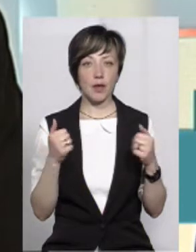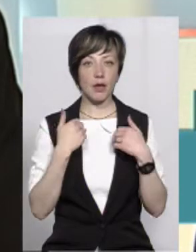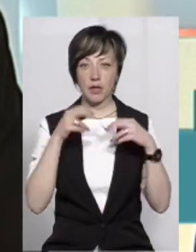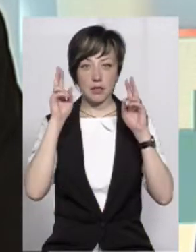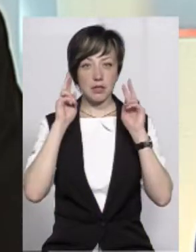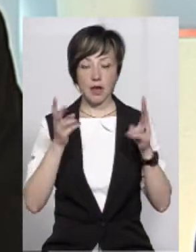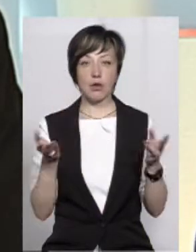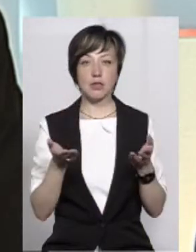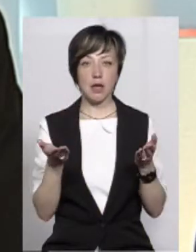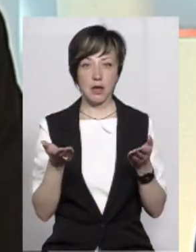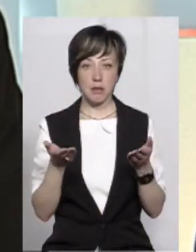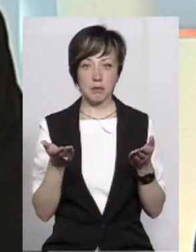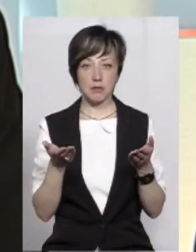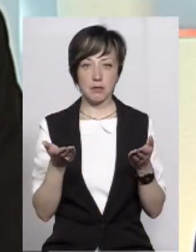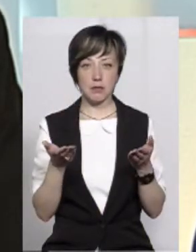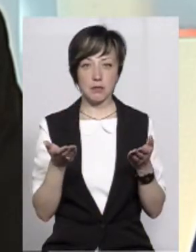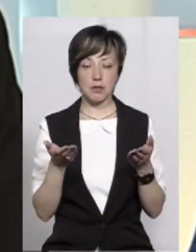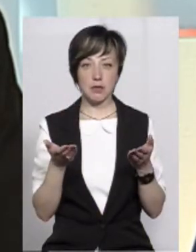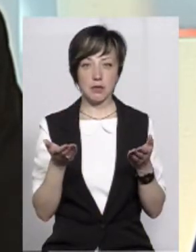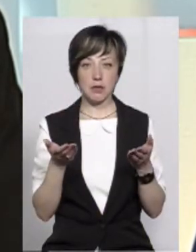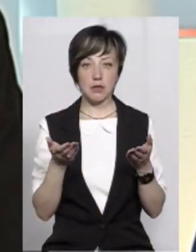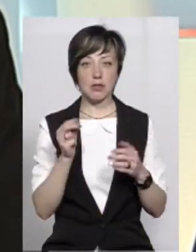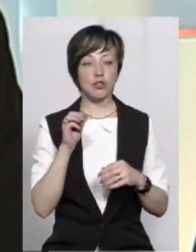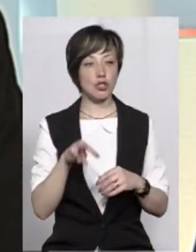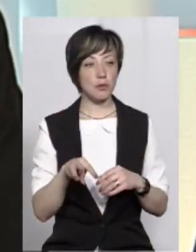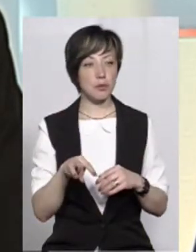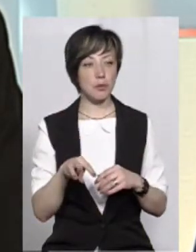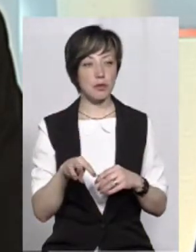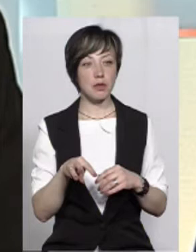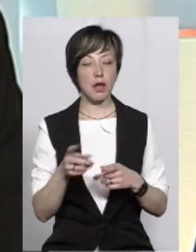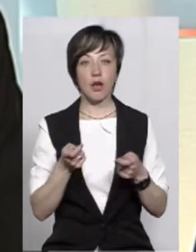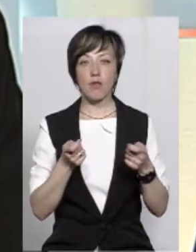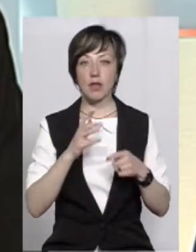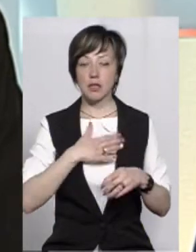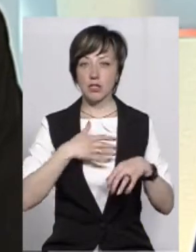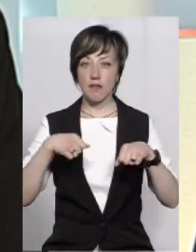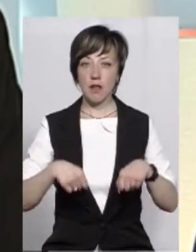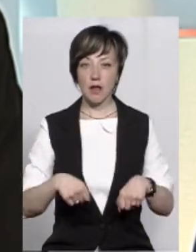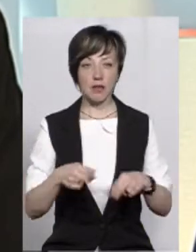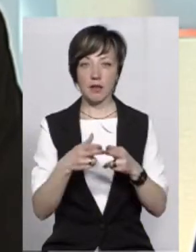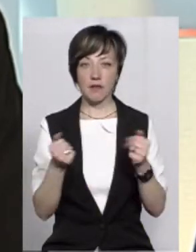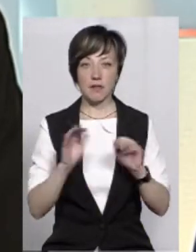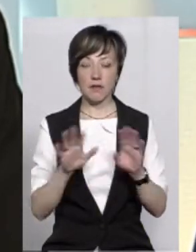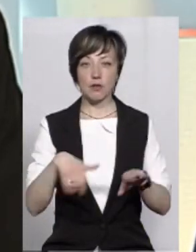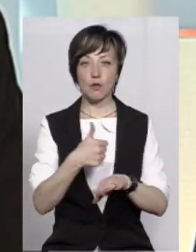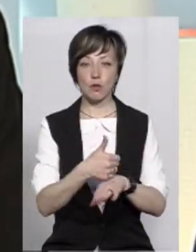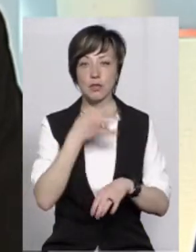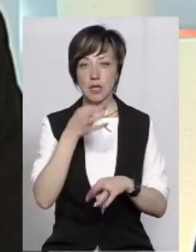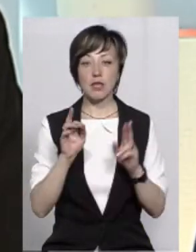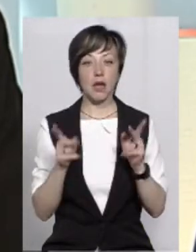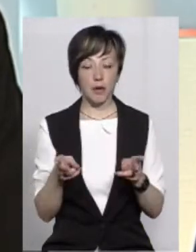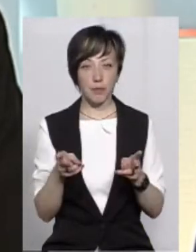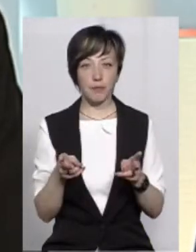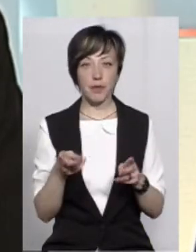не знаю, з яким, ну, чим, як то кажуть, знаєте, керувалася наша влада, що вона не визнала. В основному вони сказали як,